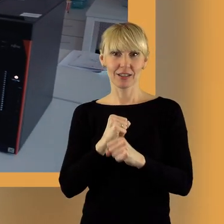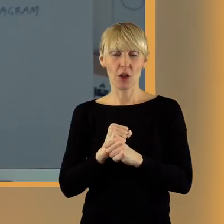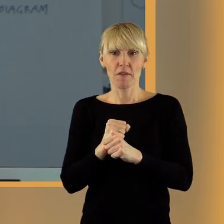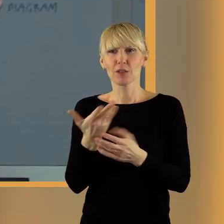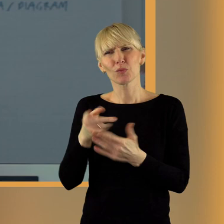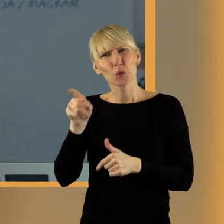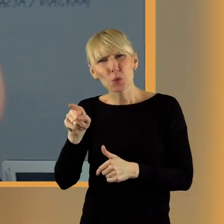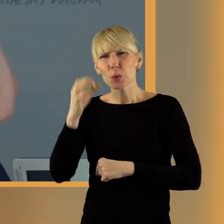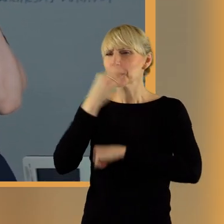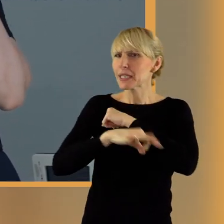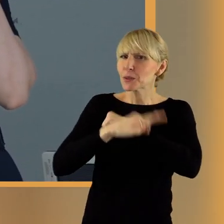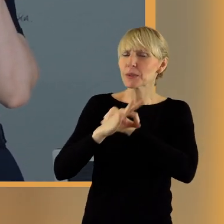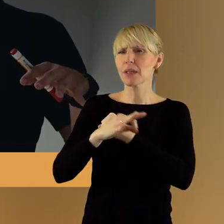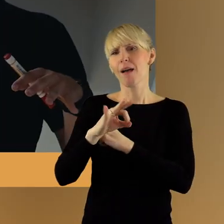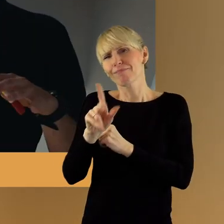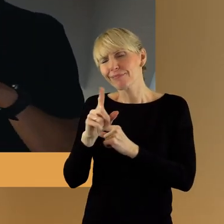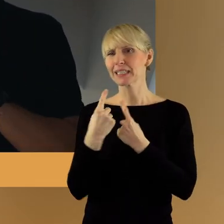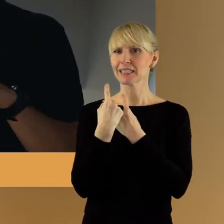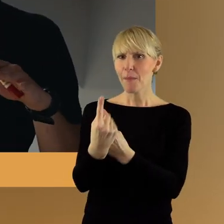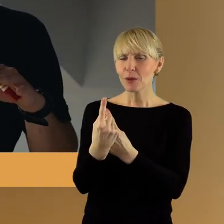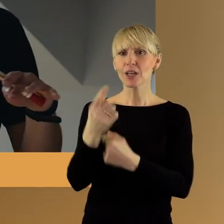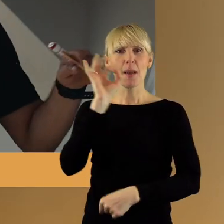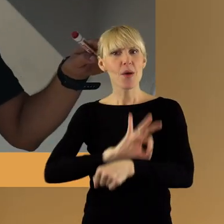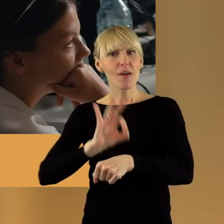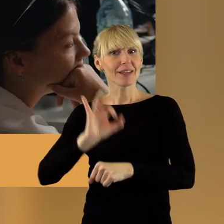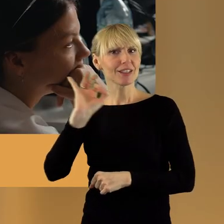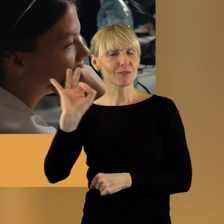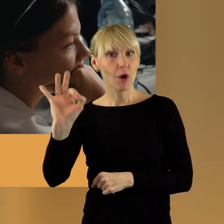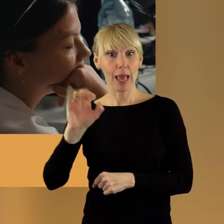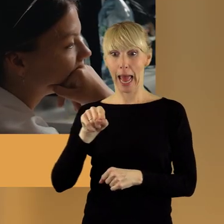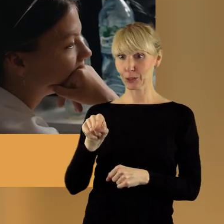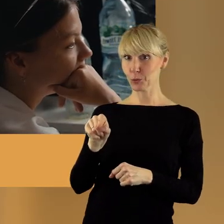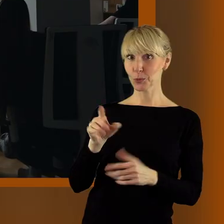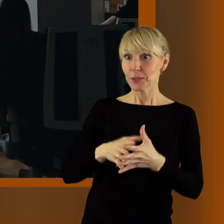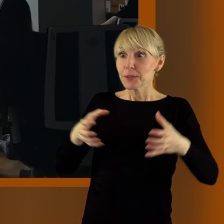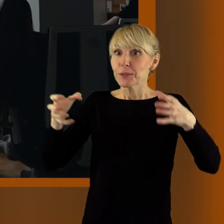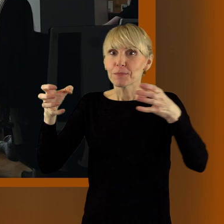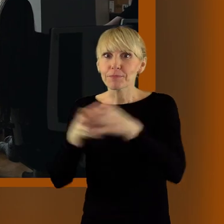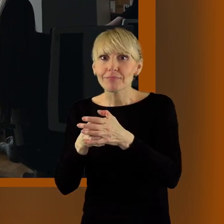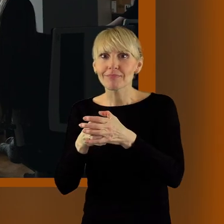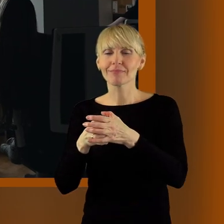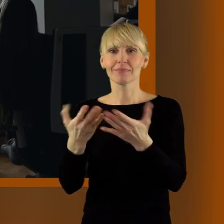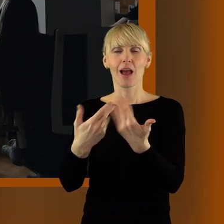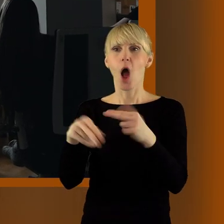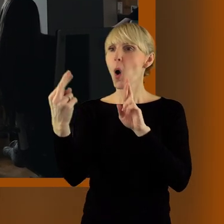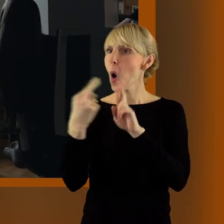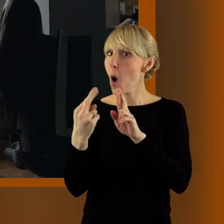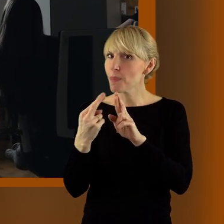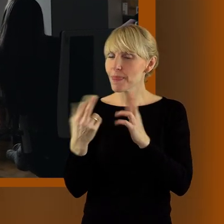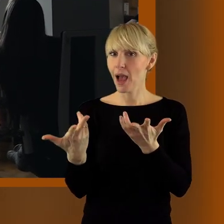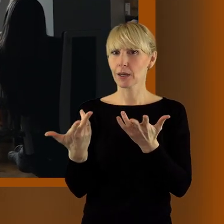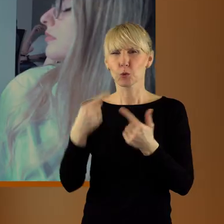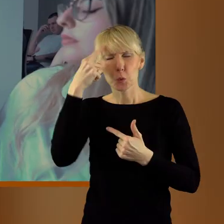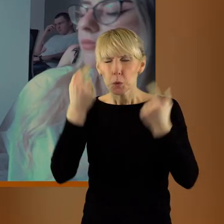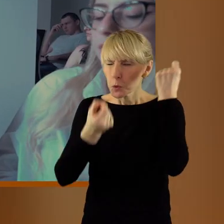raczej na uczelni pracujemy samemu nad swoimi projektami, a tutaj mamy raczej taki grupowy kontakt, mamy